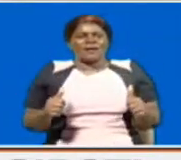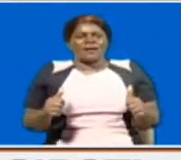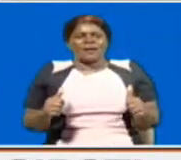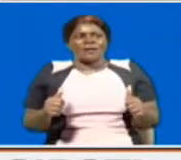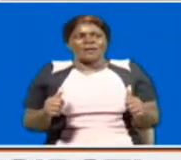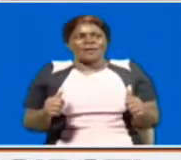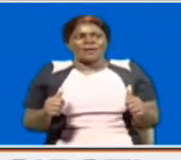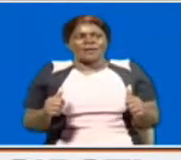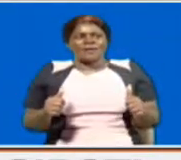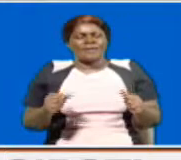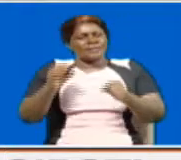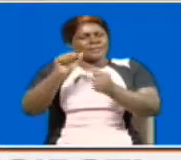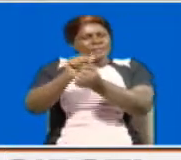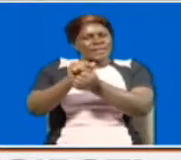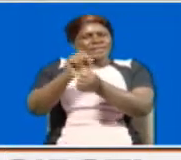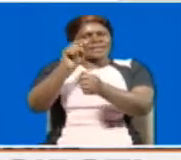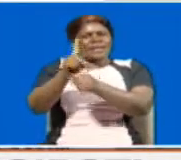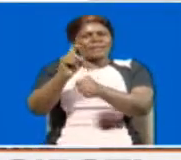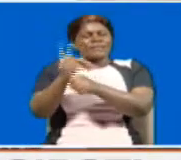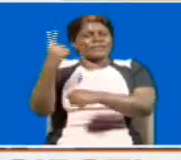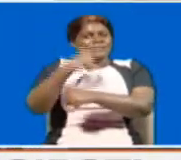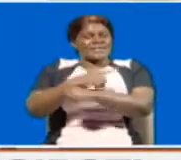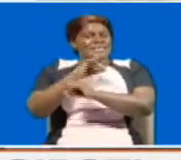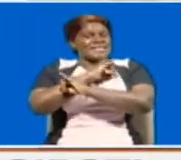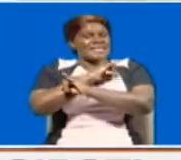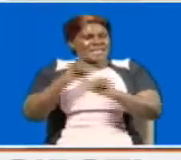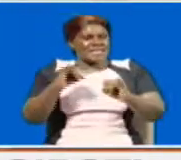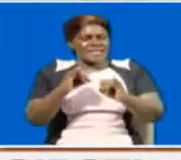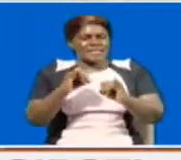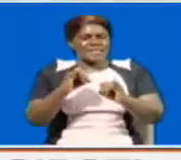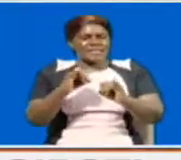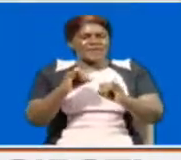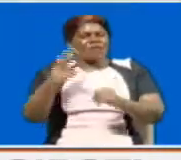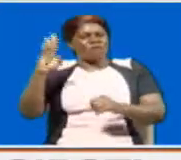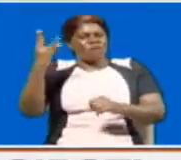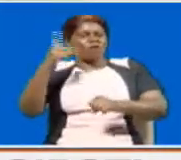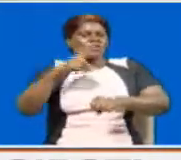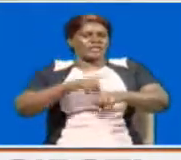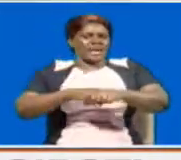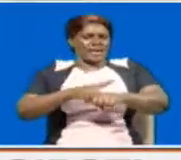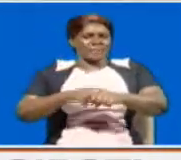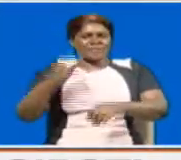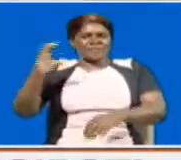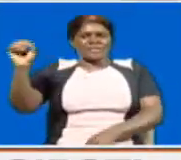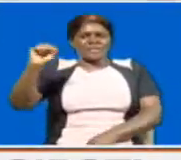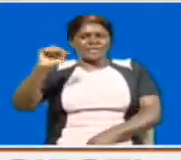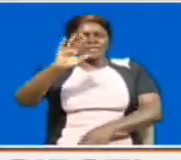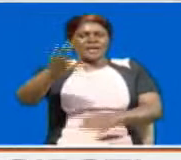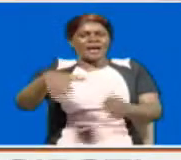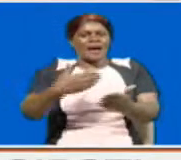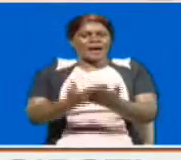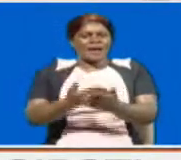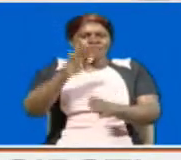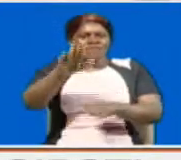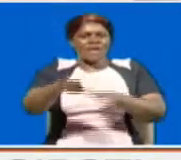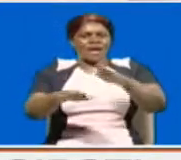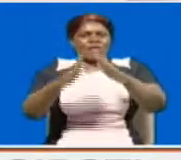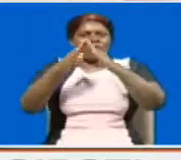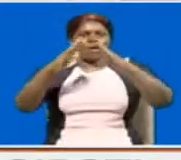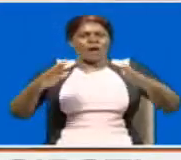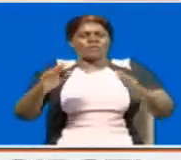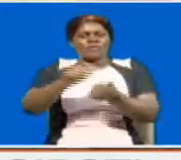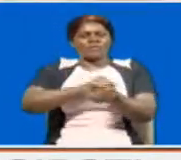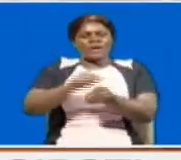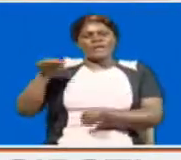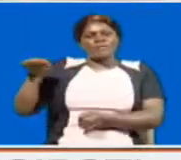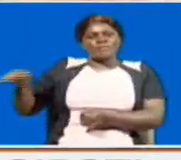in the next 10-11 days. We'll have cleared it. Kwa mara ya nne, Kindiki aliwasili katika jumba la Nyayo Ijumaa